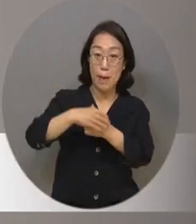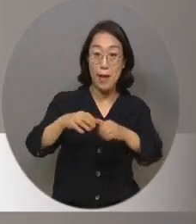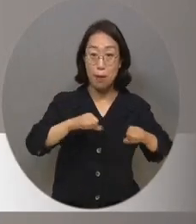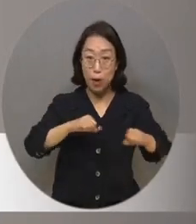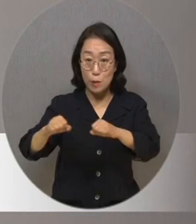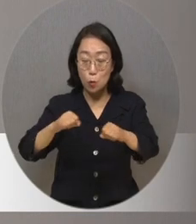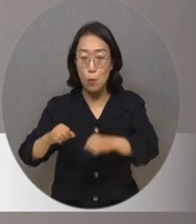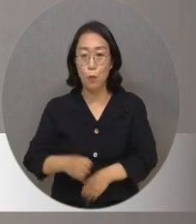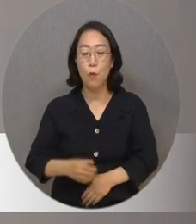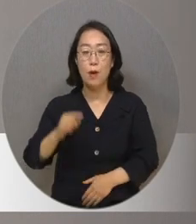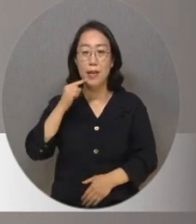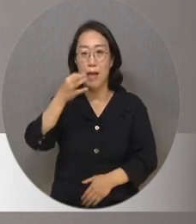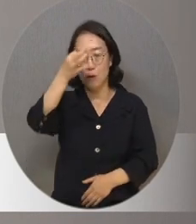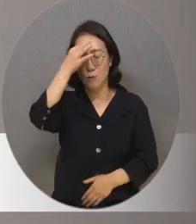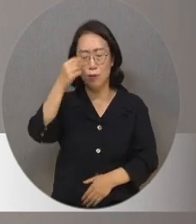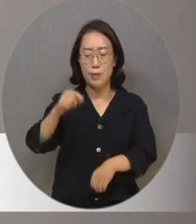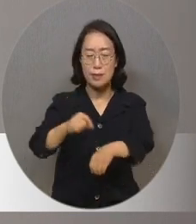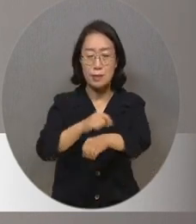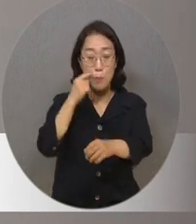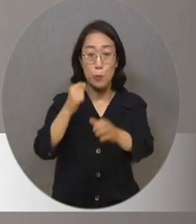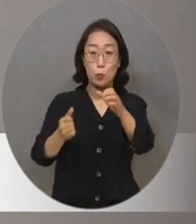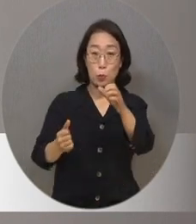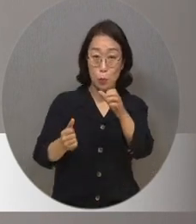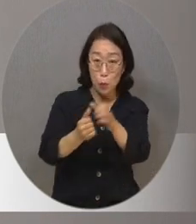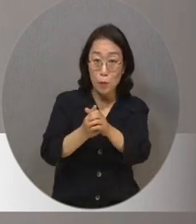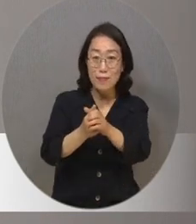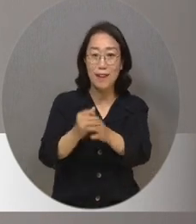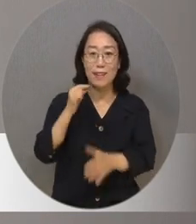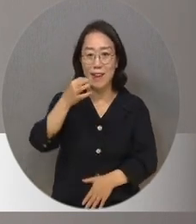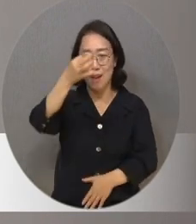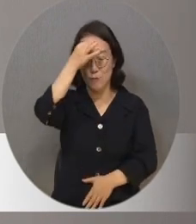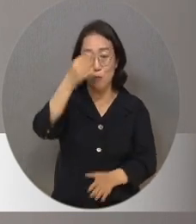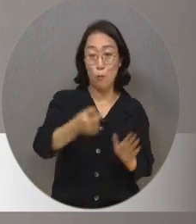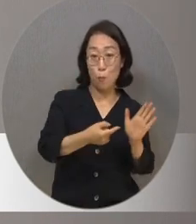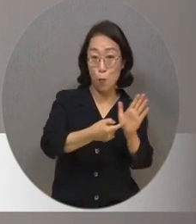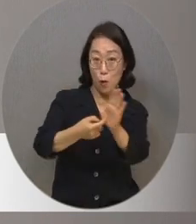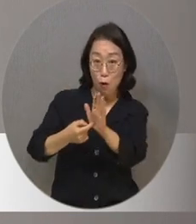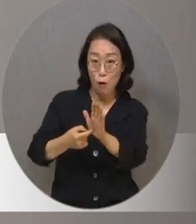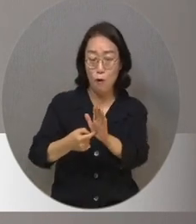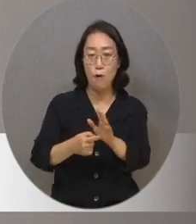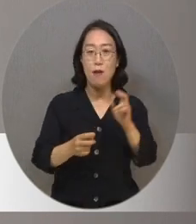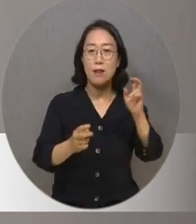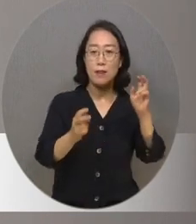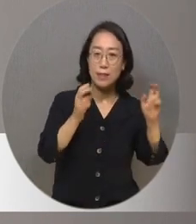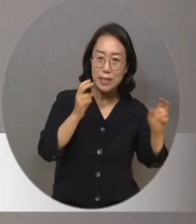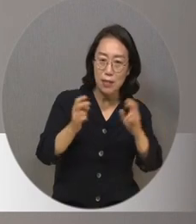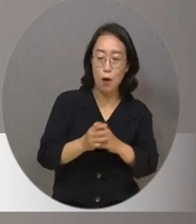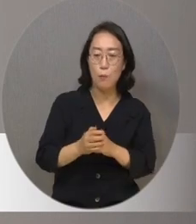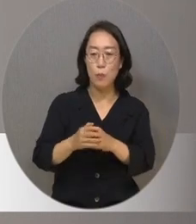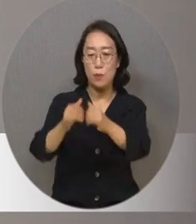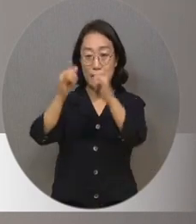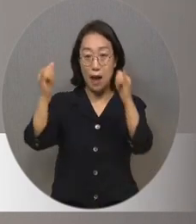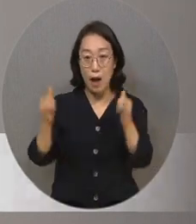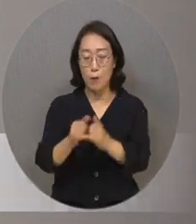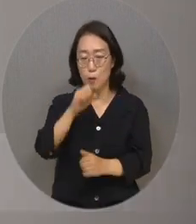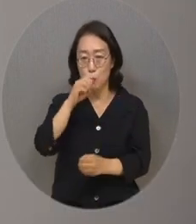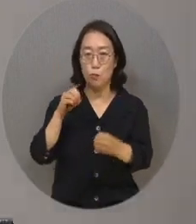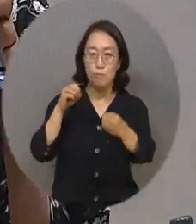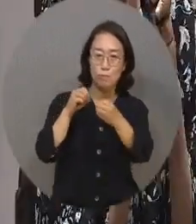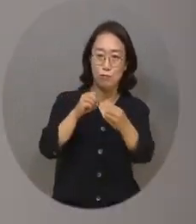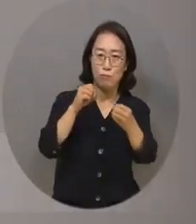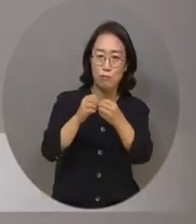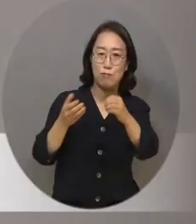예술의 그들만의 독특한 예술들을 통해서 사회와 기업에 매우 긍정적인 에너지로 확대하고자